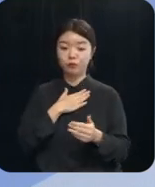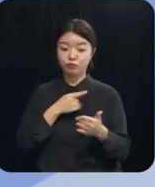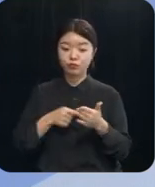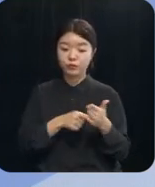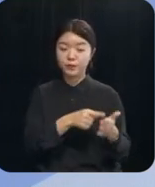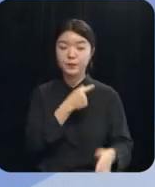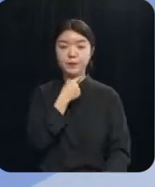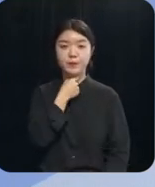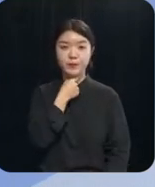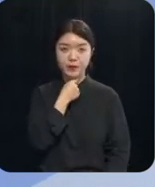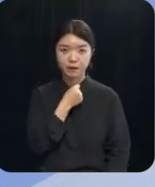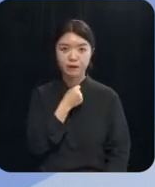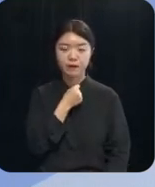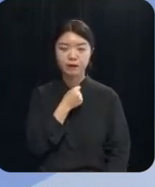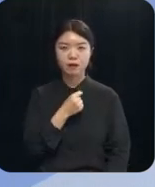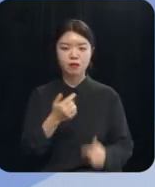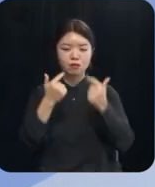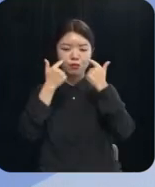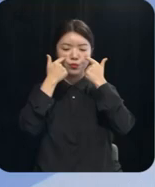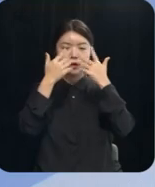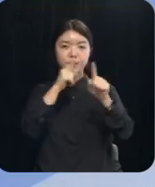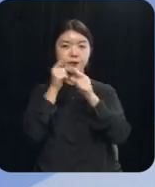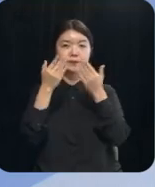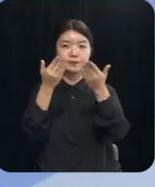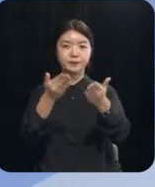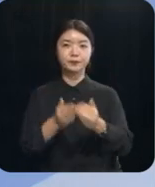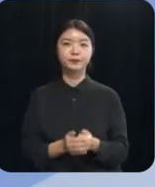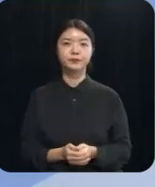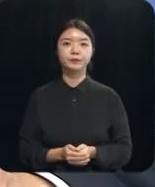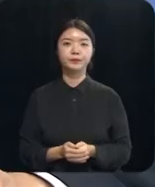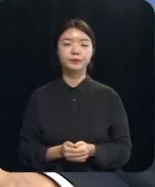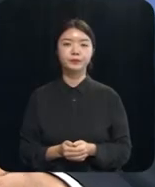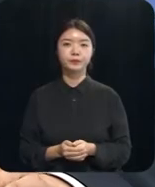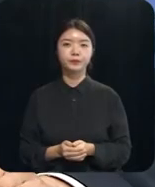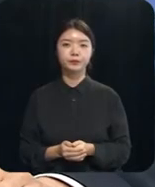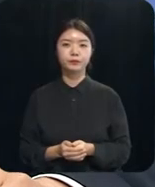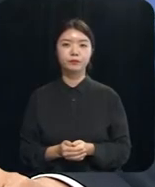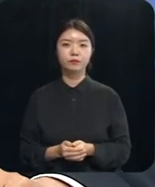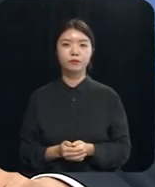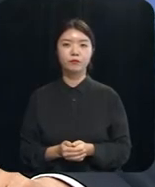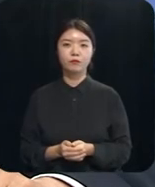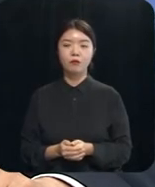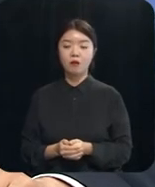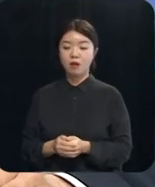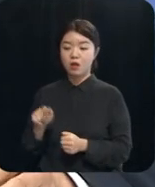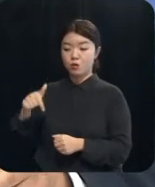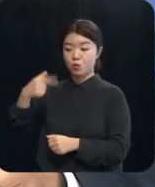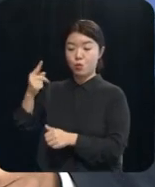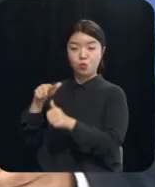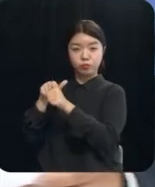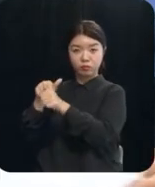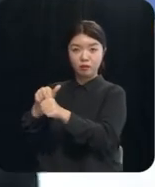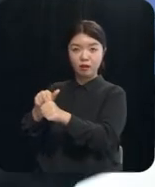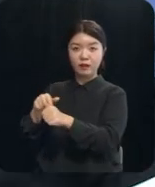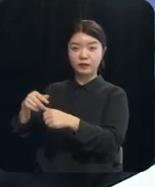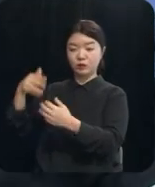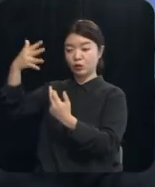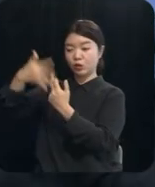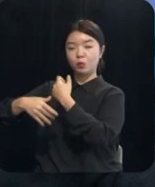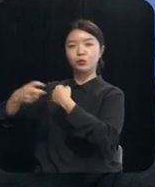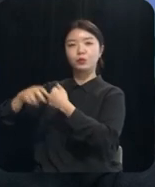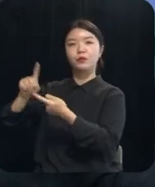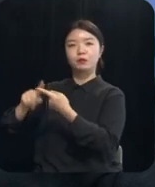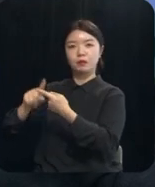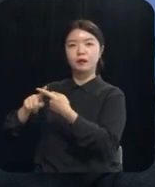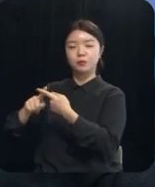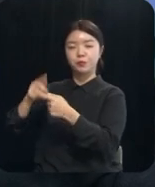것이고 명백하게 그렇게 말씀을 드리겠습니다. 고기철 후보에게 서귀포 의료에 대해서 좀 질문을